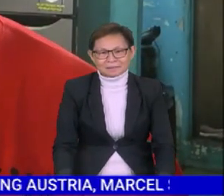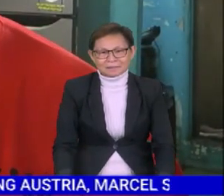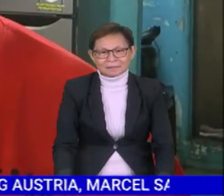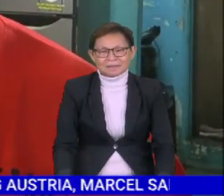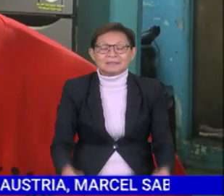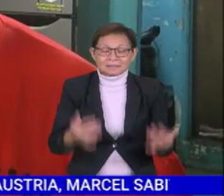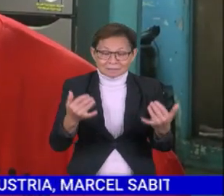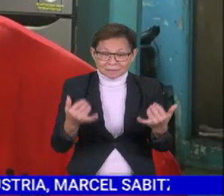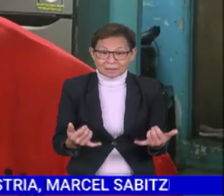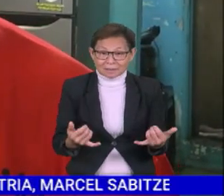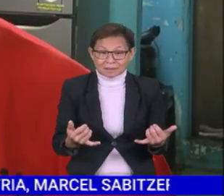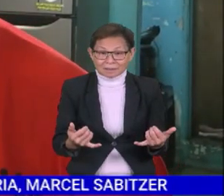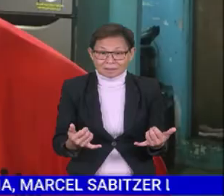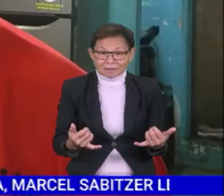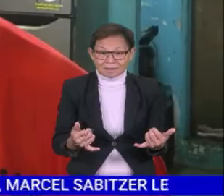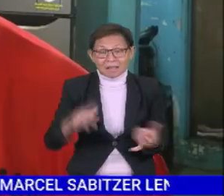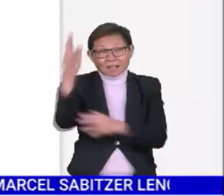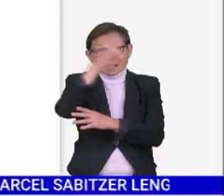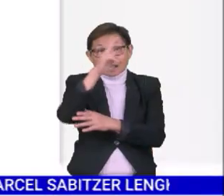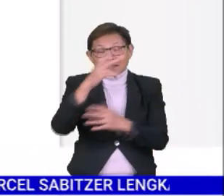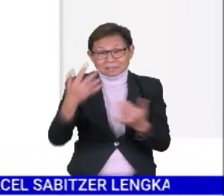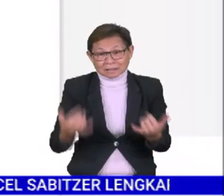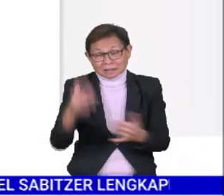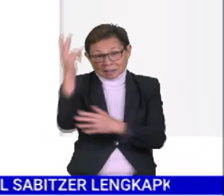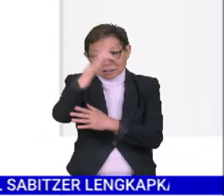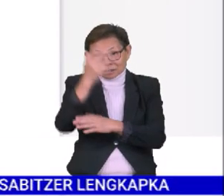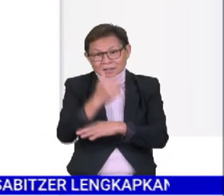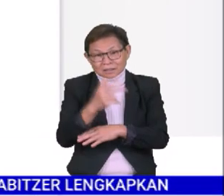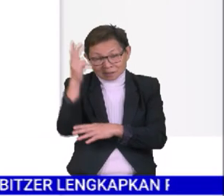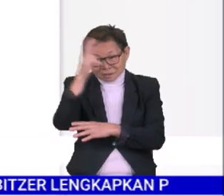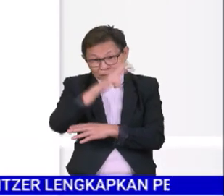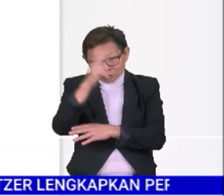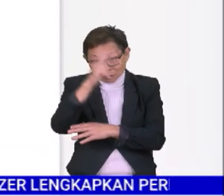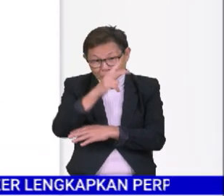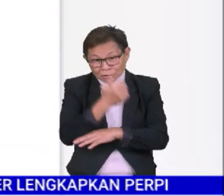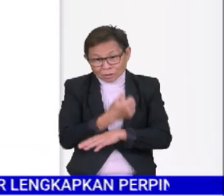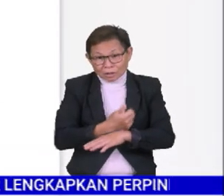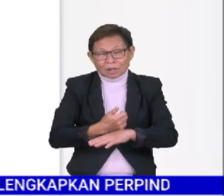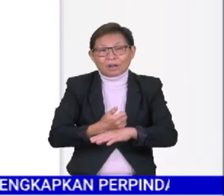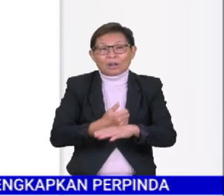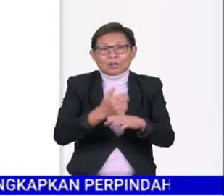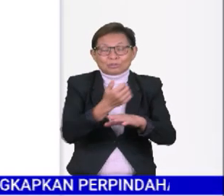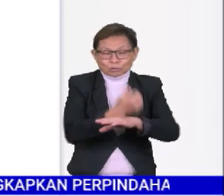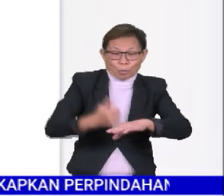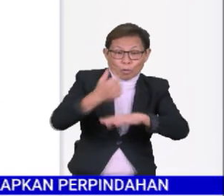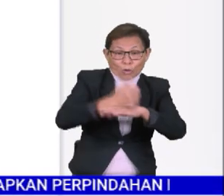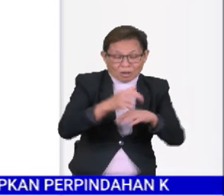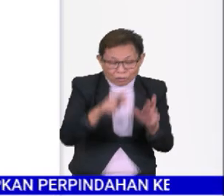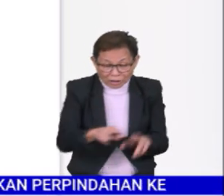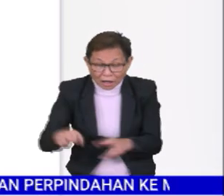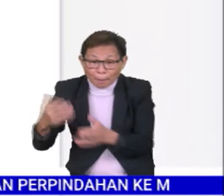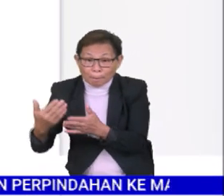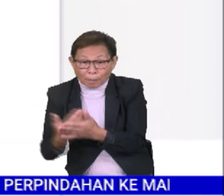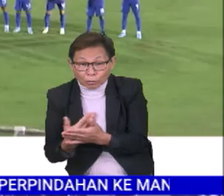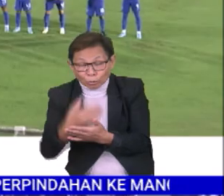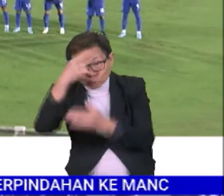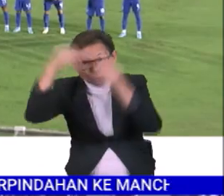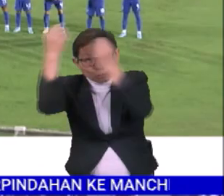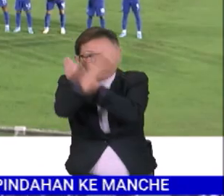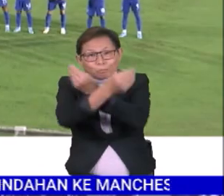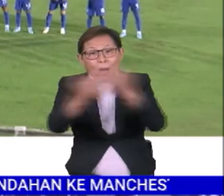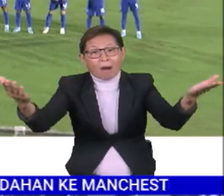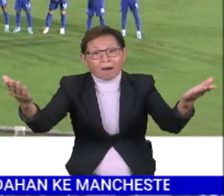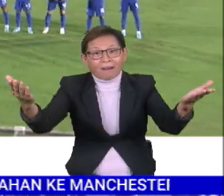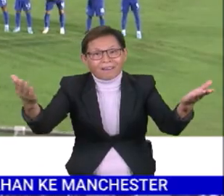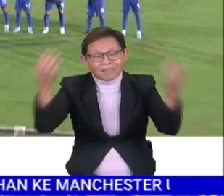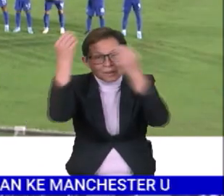Nah, sekarang ini betul kerajaan telah tubuhkan untukkan satu rancangan baru. Rancangan baru untuk penyiaran